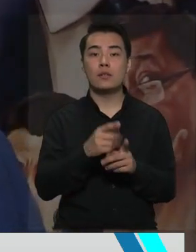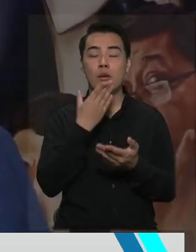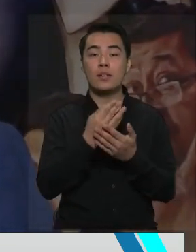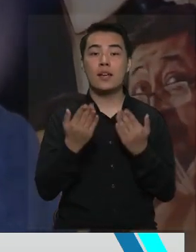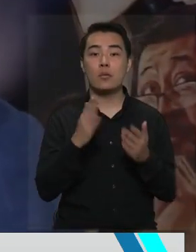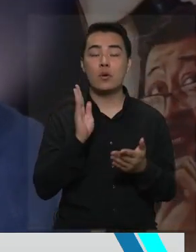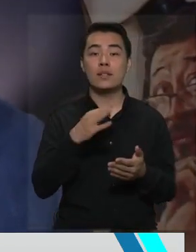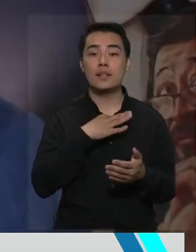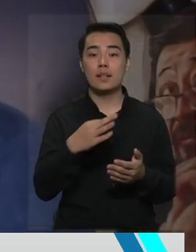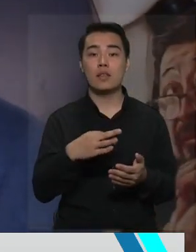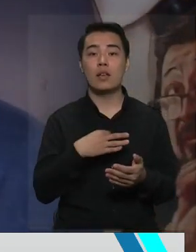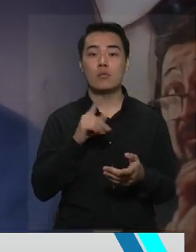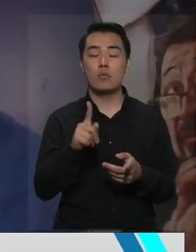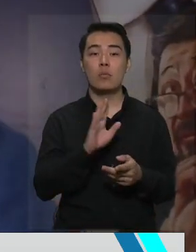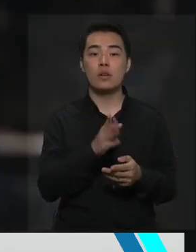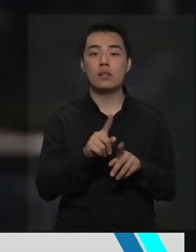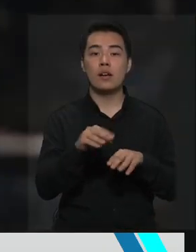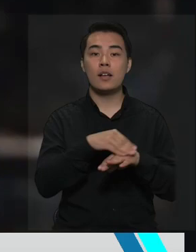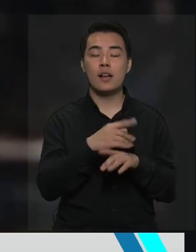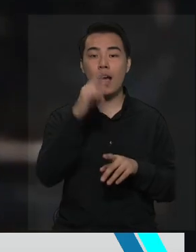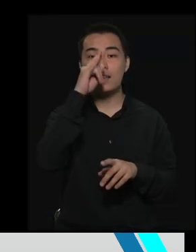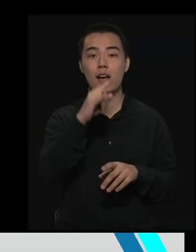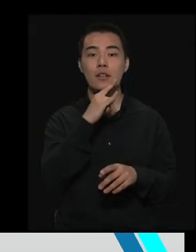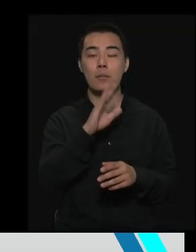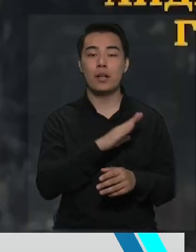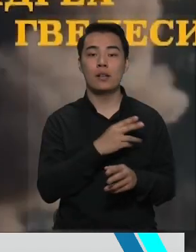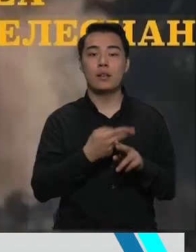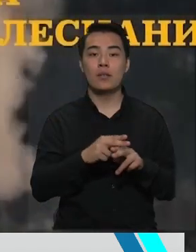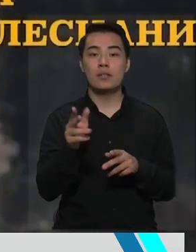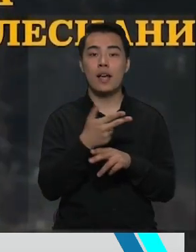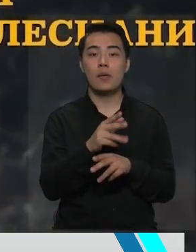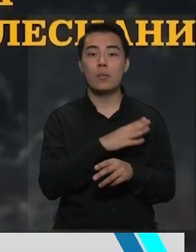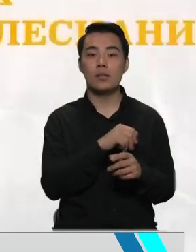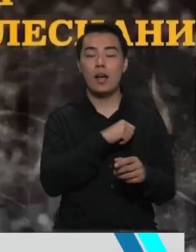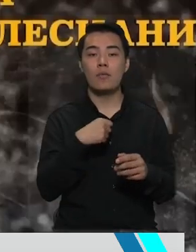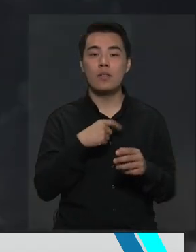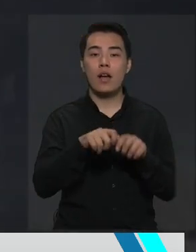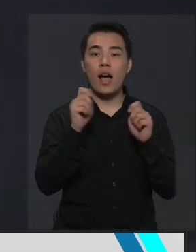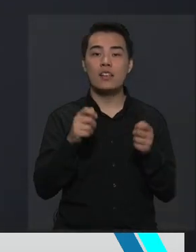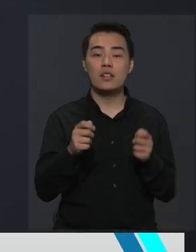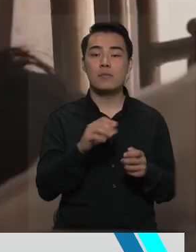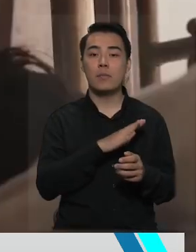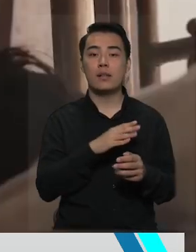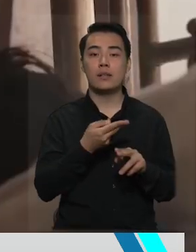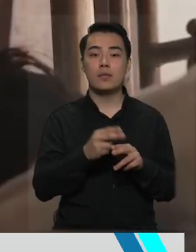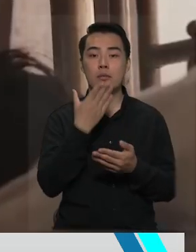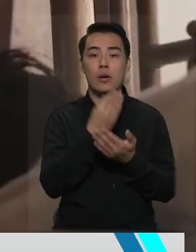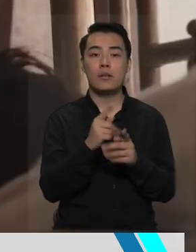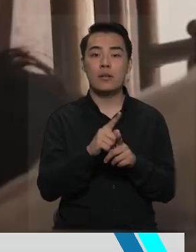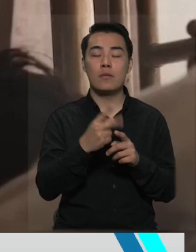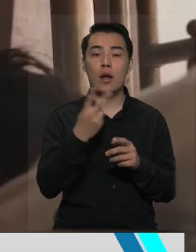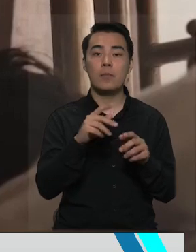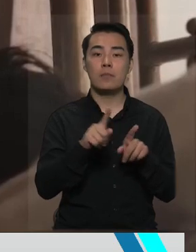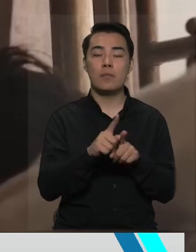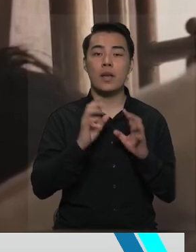сын Да он должен жениться на казашки события в кинокартине разворачиваются во время Великой Отечественной войны ценой своей жизни